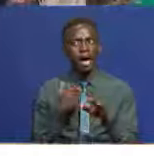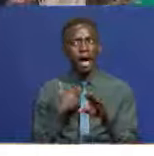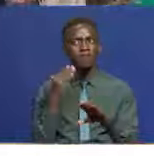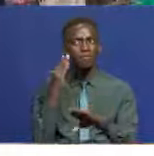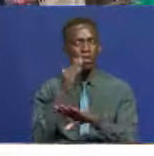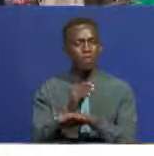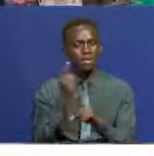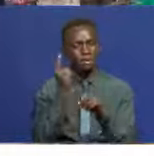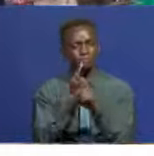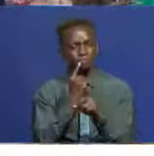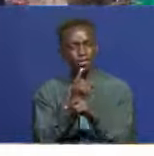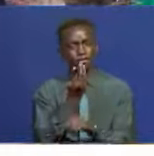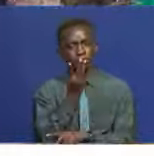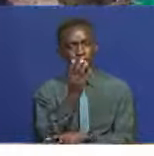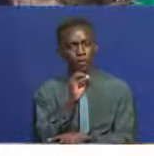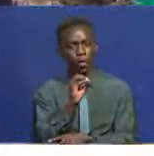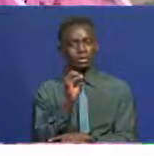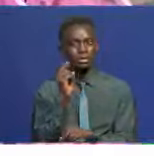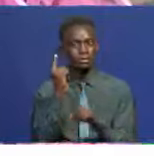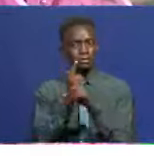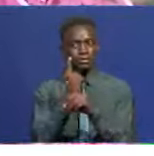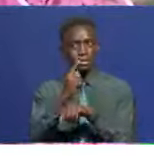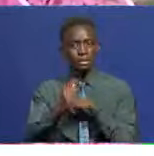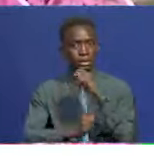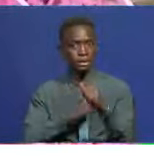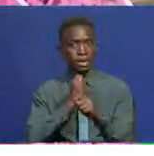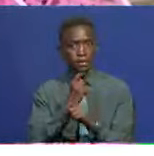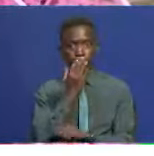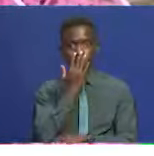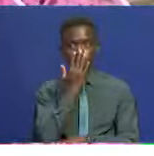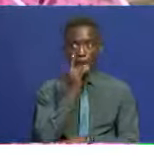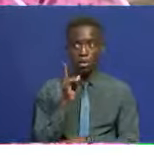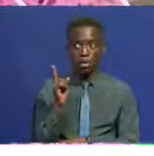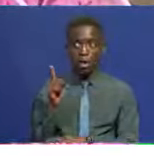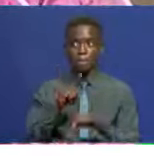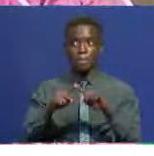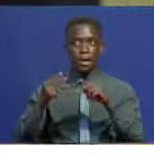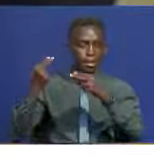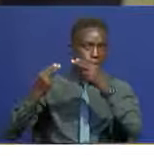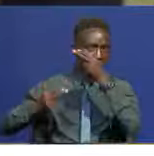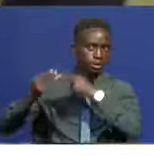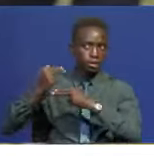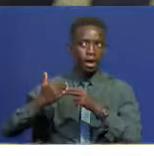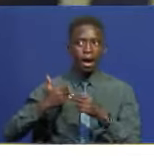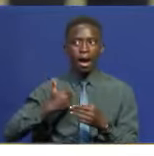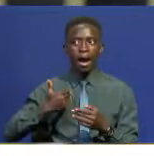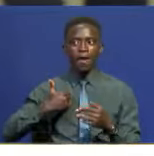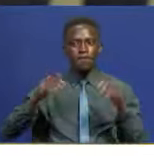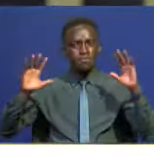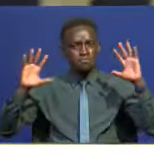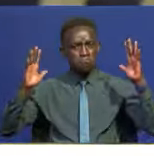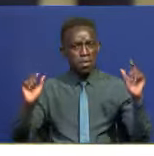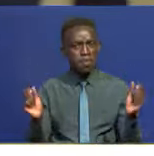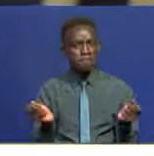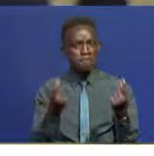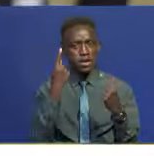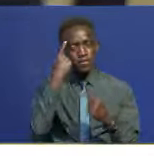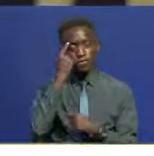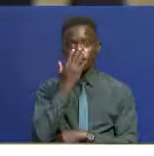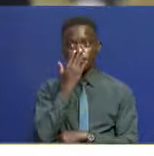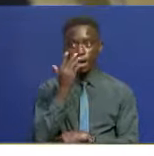40 za azalea. Hata hivyo, kuna historia ya tamasha hili la maua inayoeleza